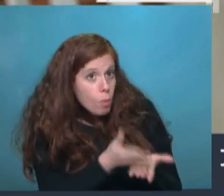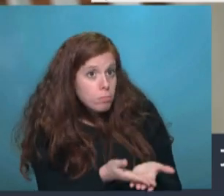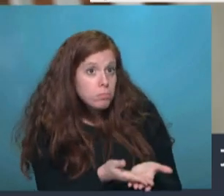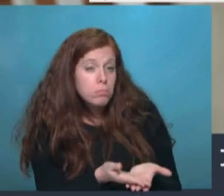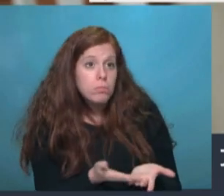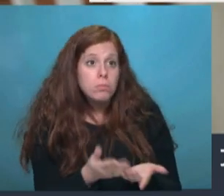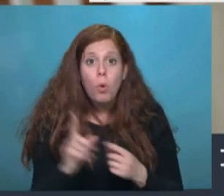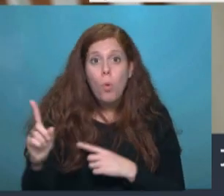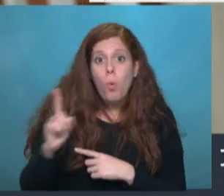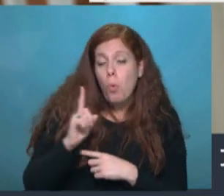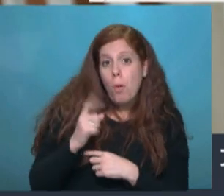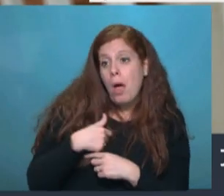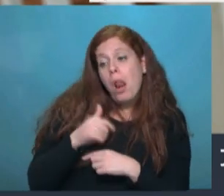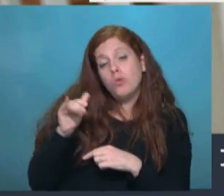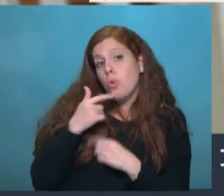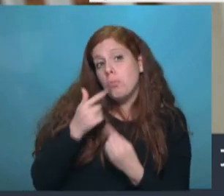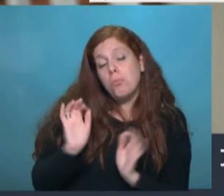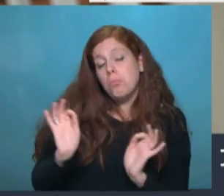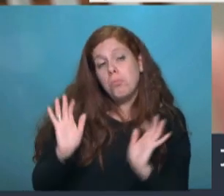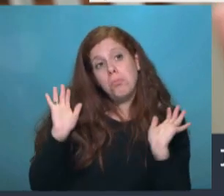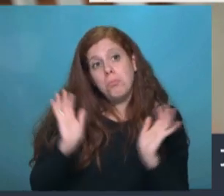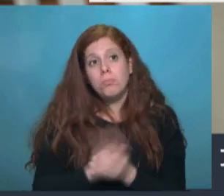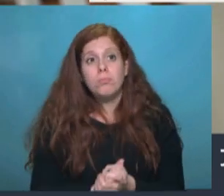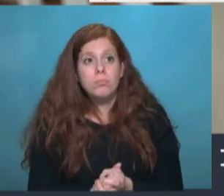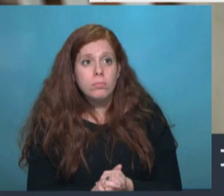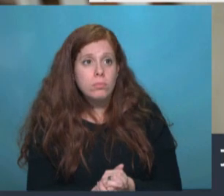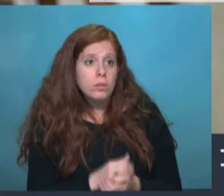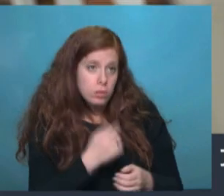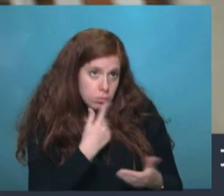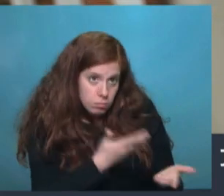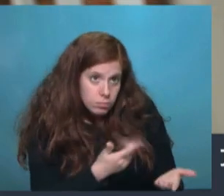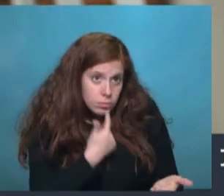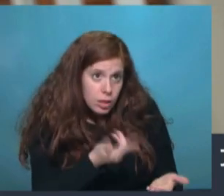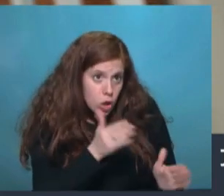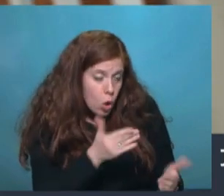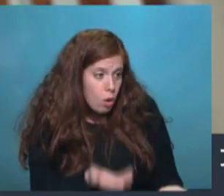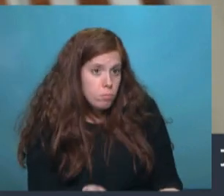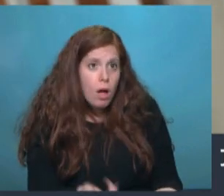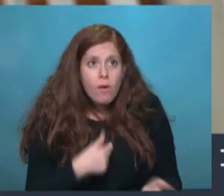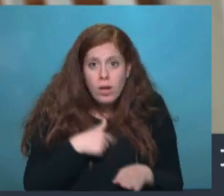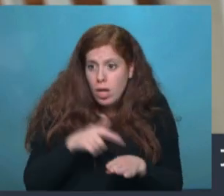בא אליי, אז לא אמרתי לו שלום. אז את המעמד, תגיד לשם. אז מה, אני עסוק